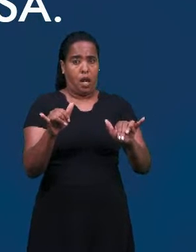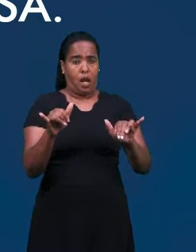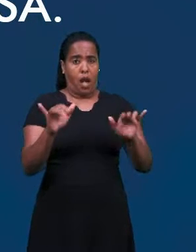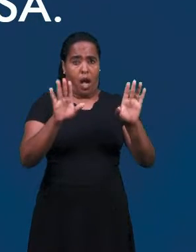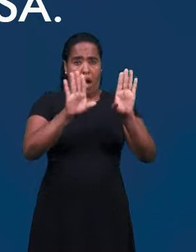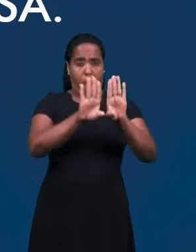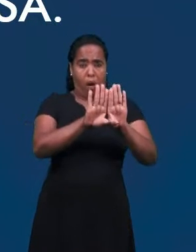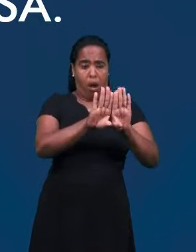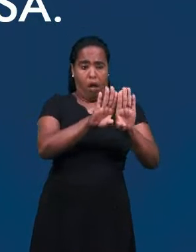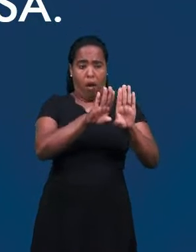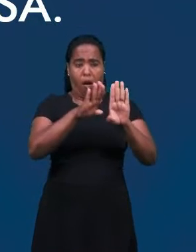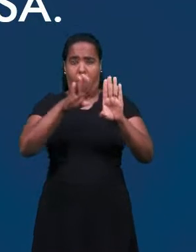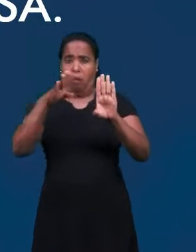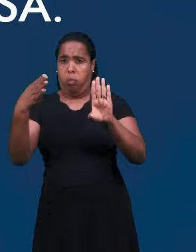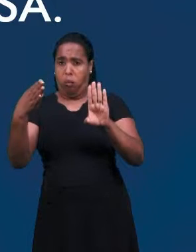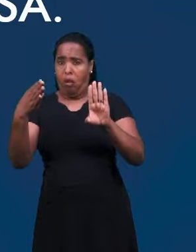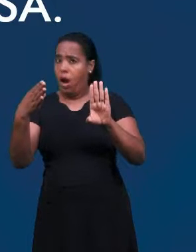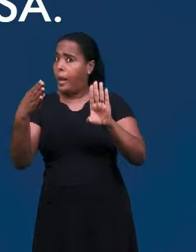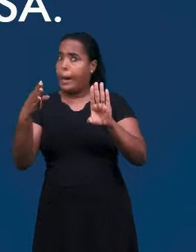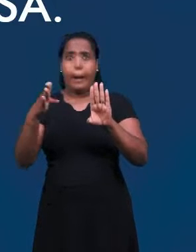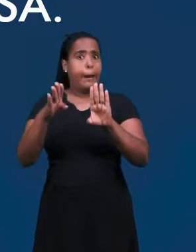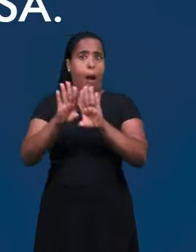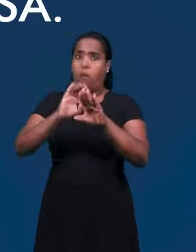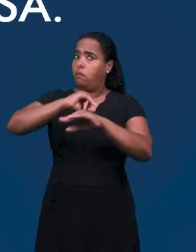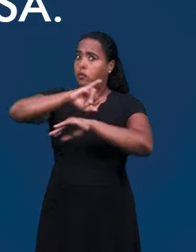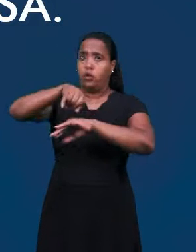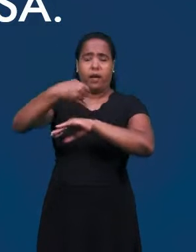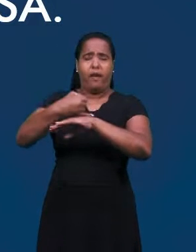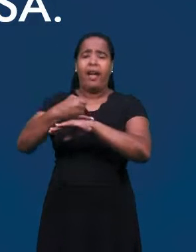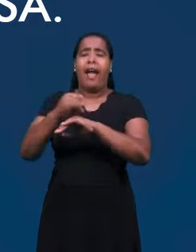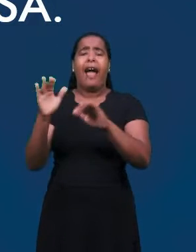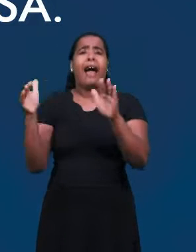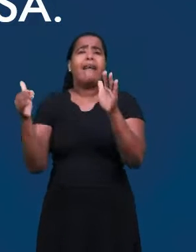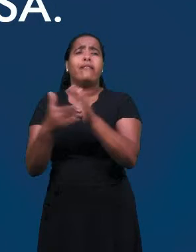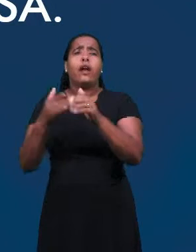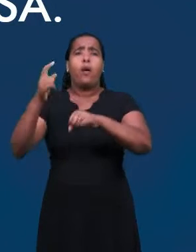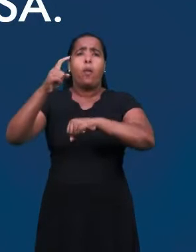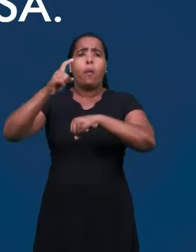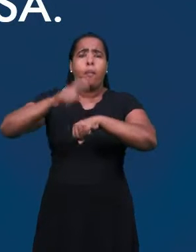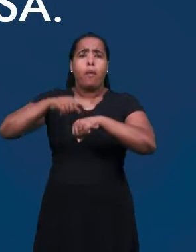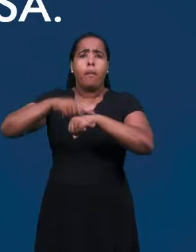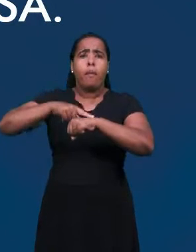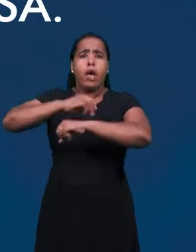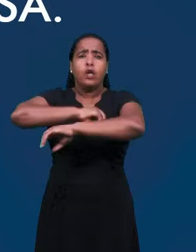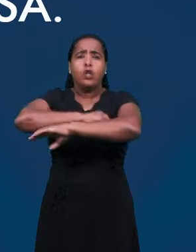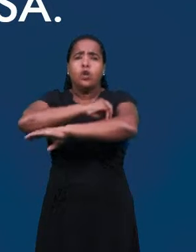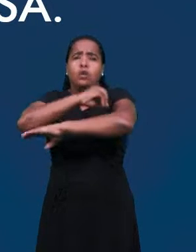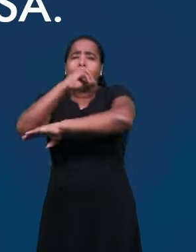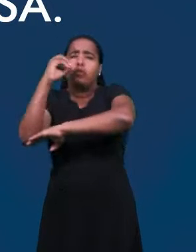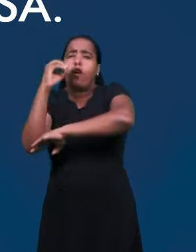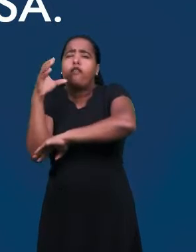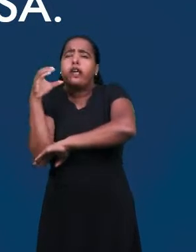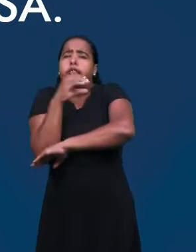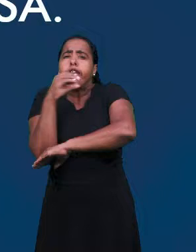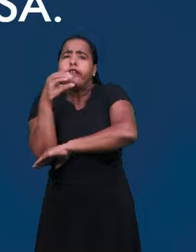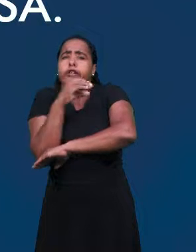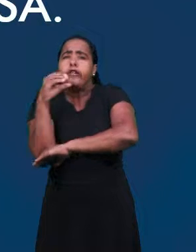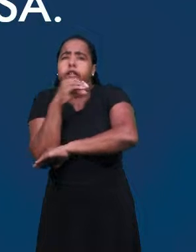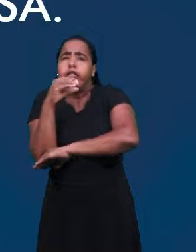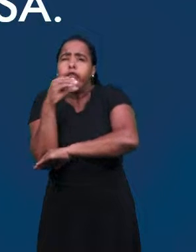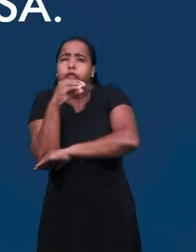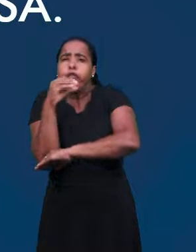ворот Иерусалимских, доколе не обогреет солнце, и доколе они